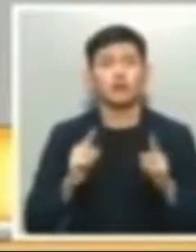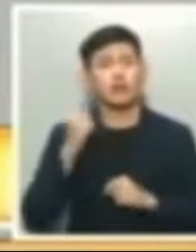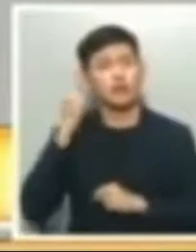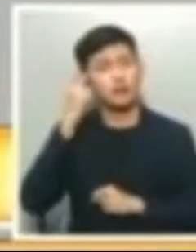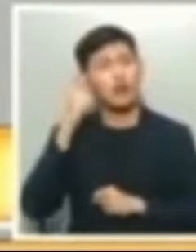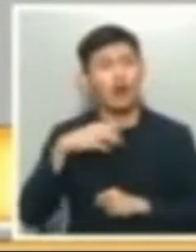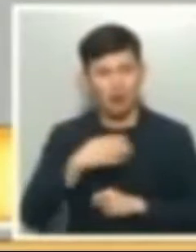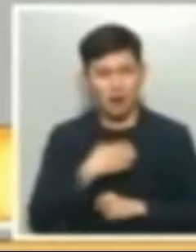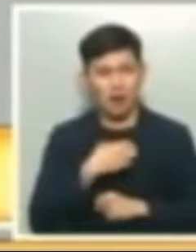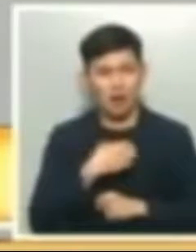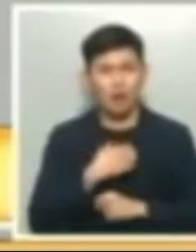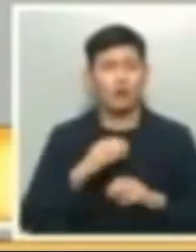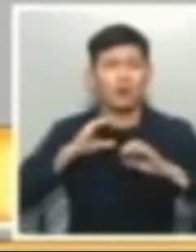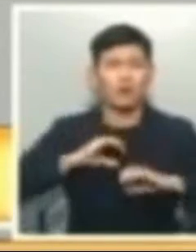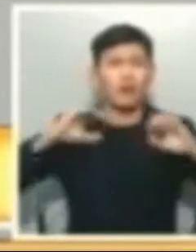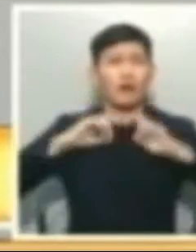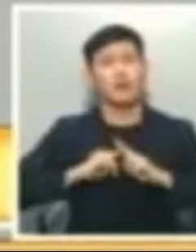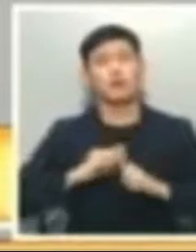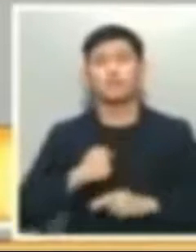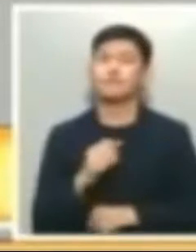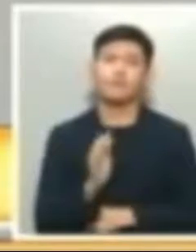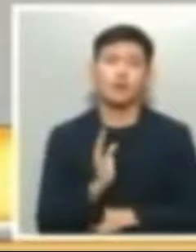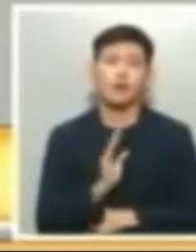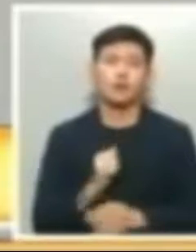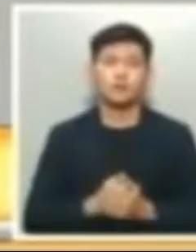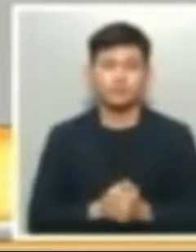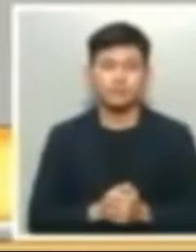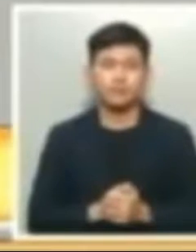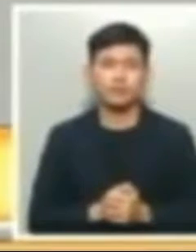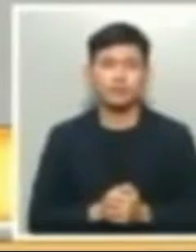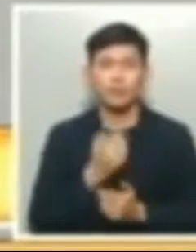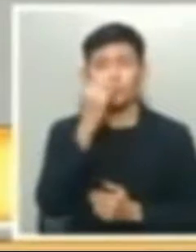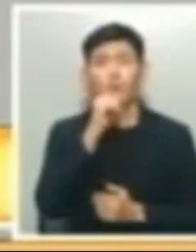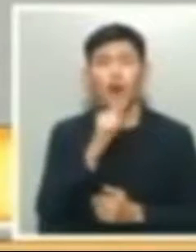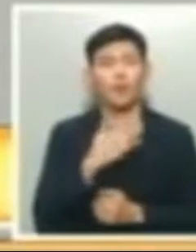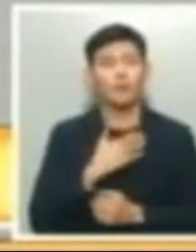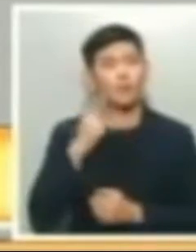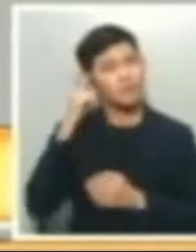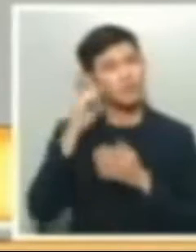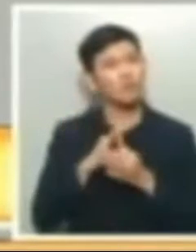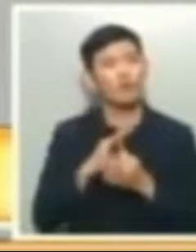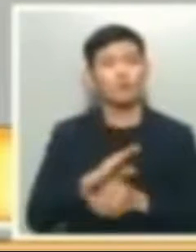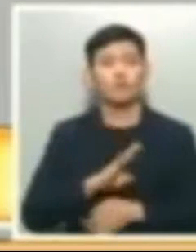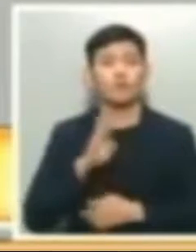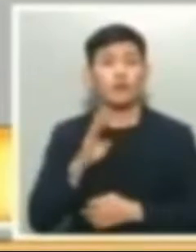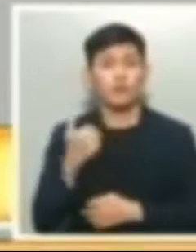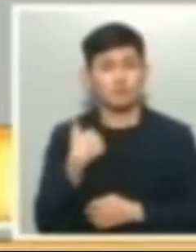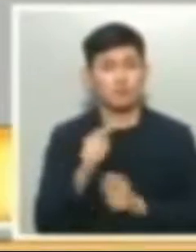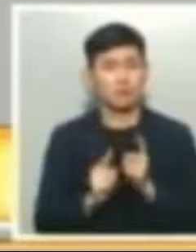ด้วยกับให้หน่วยงานรัฐทำเองเพราะว่าผมเกรงว่าจะเหมือนบางบริษัทในตลาดหลักทรั